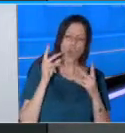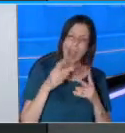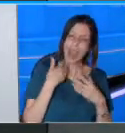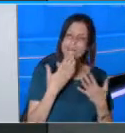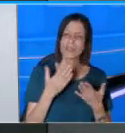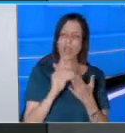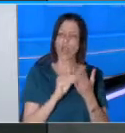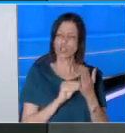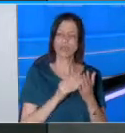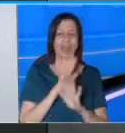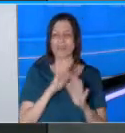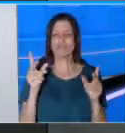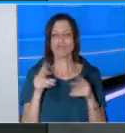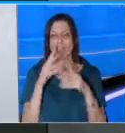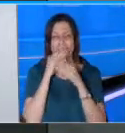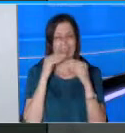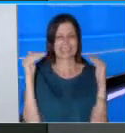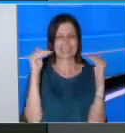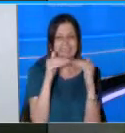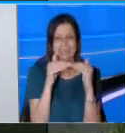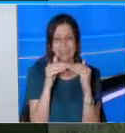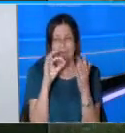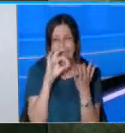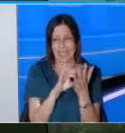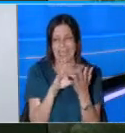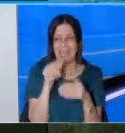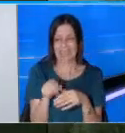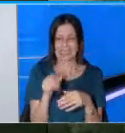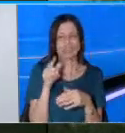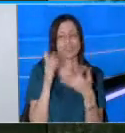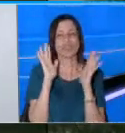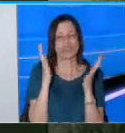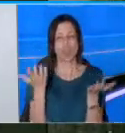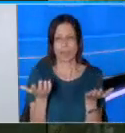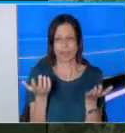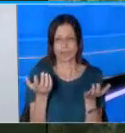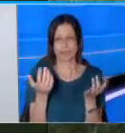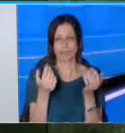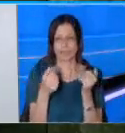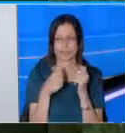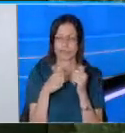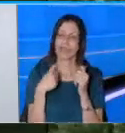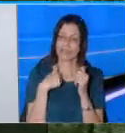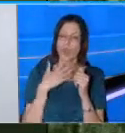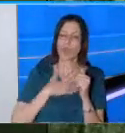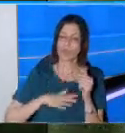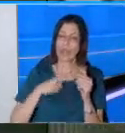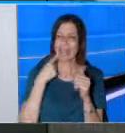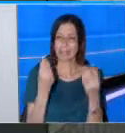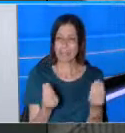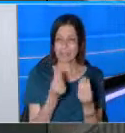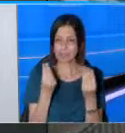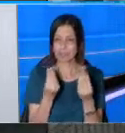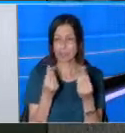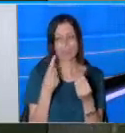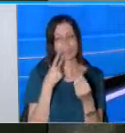אפשר להתייחס לסימטריה ברגע הנתון הזה שהוא נורא בעיניי, הוא נורא. ואני רוצה להגיד משהו, תראה,